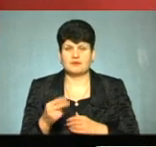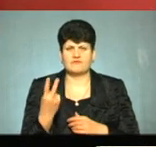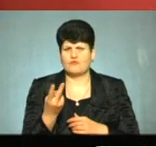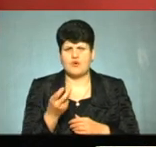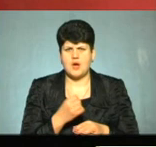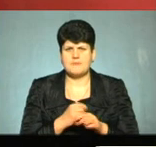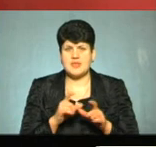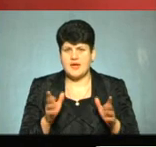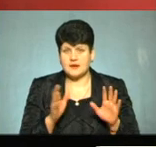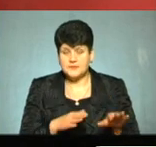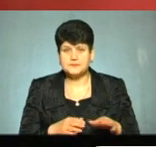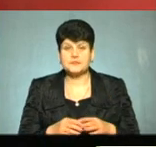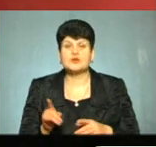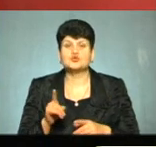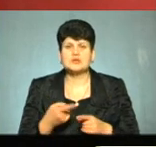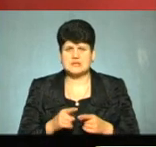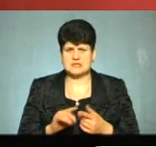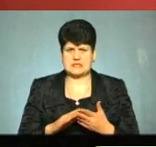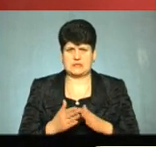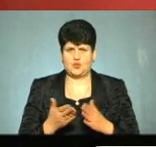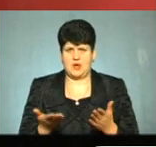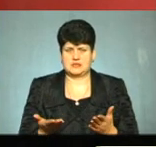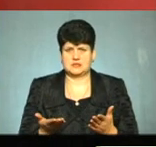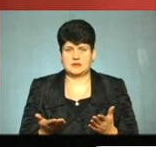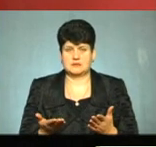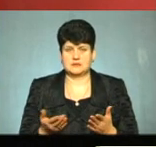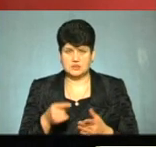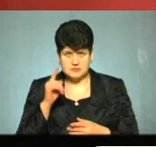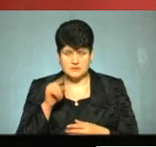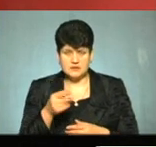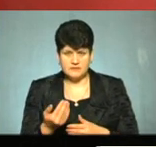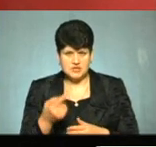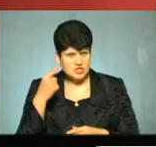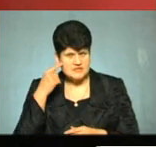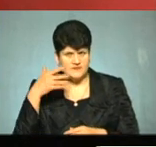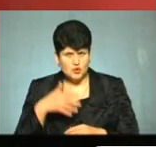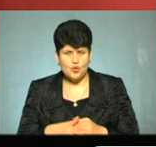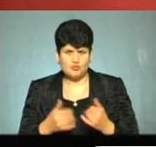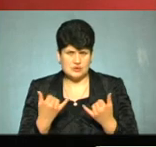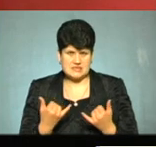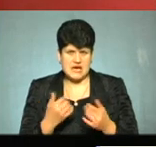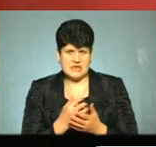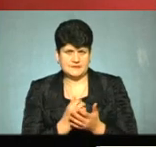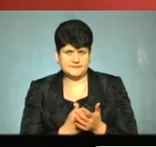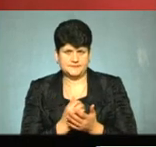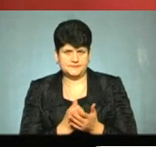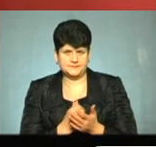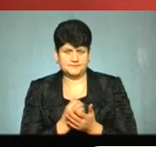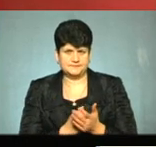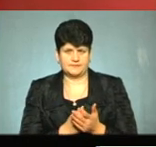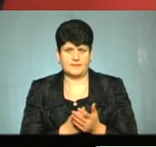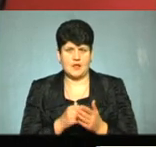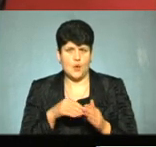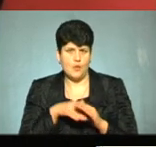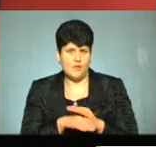в 2 аптеках з 7. Що це за ситуація? Чи відомо вам, чи свідомо зараз